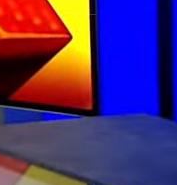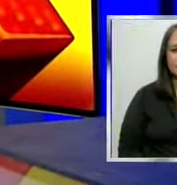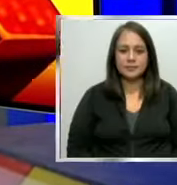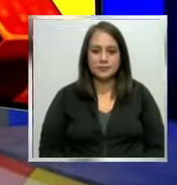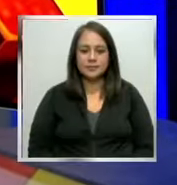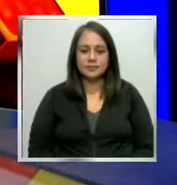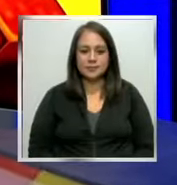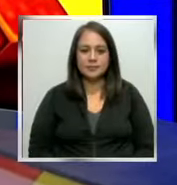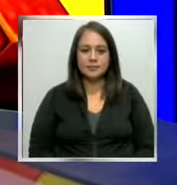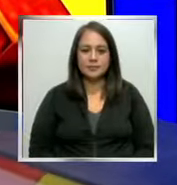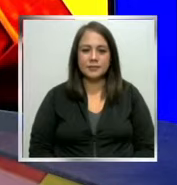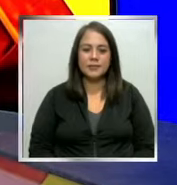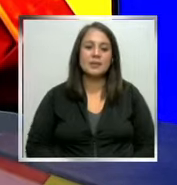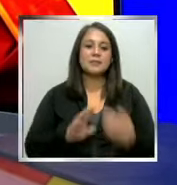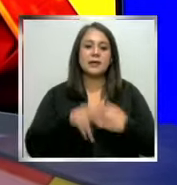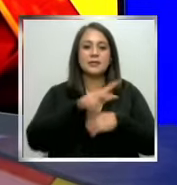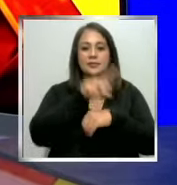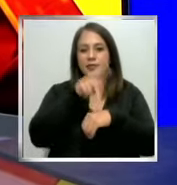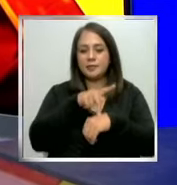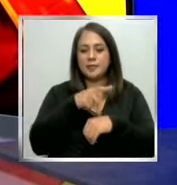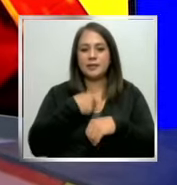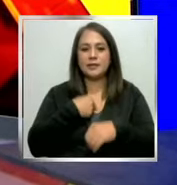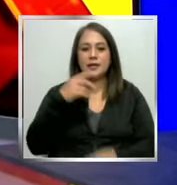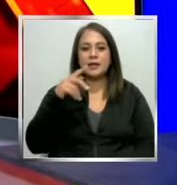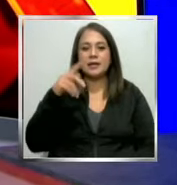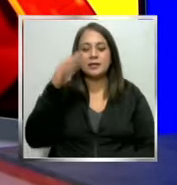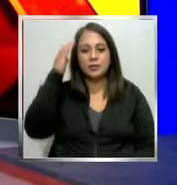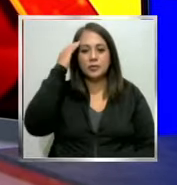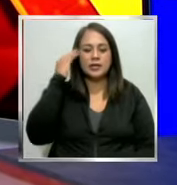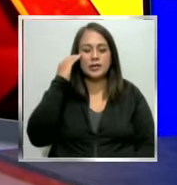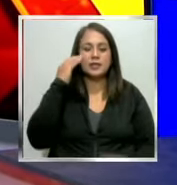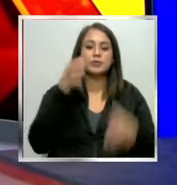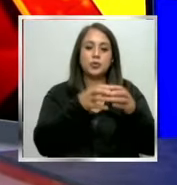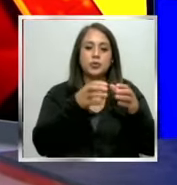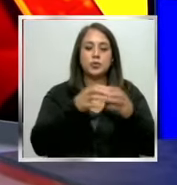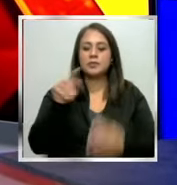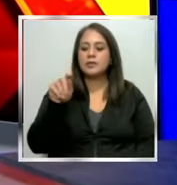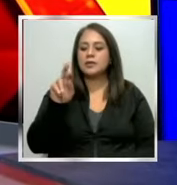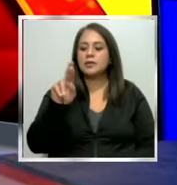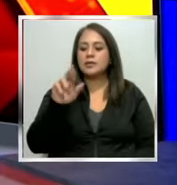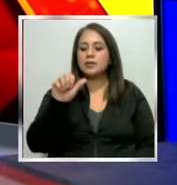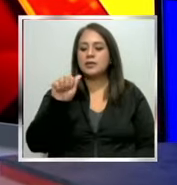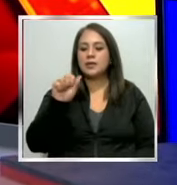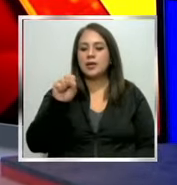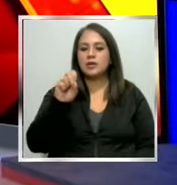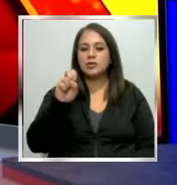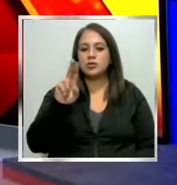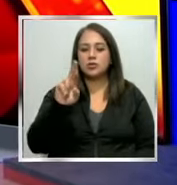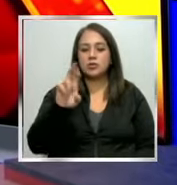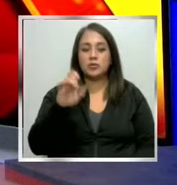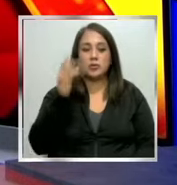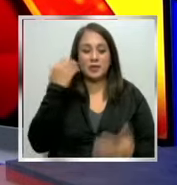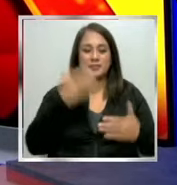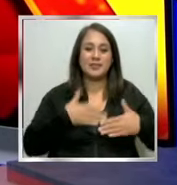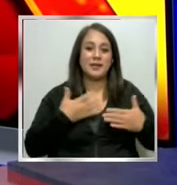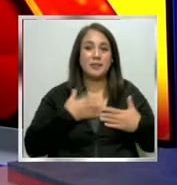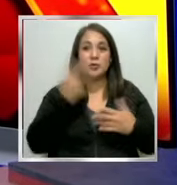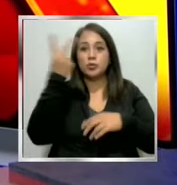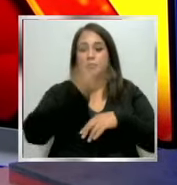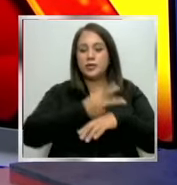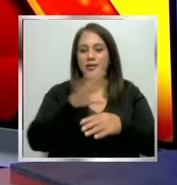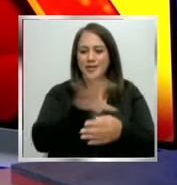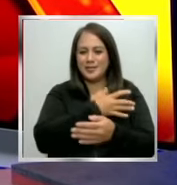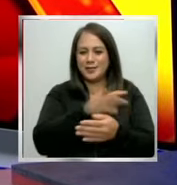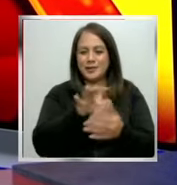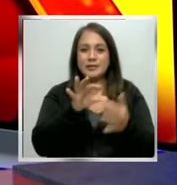Back in the Philippines naman ang K-pop group na Treasure to make their fans happy sa kanilang two-day concert this weekend. At may special message pa